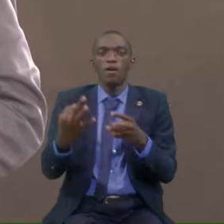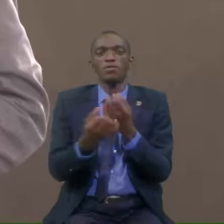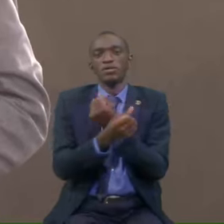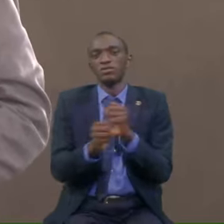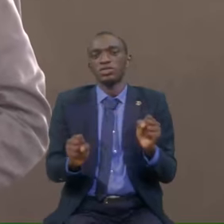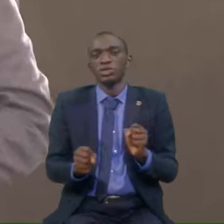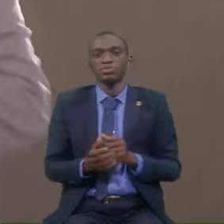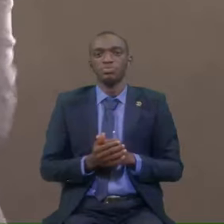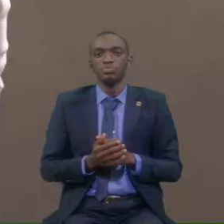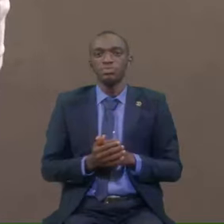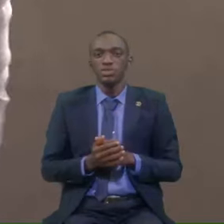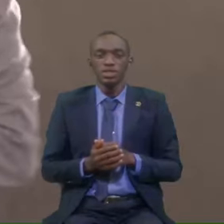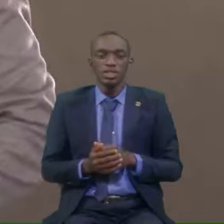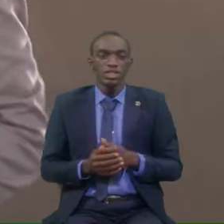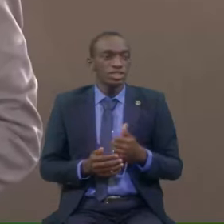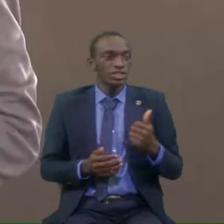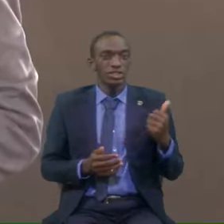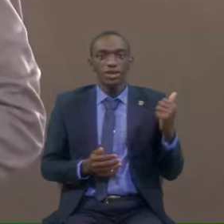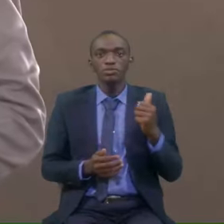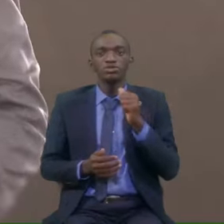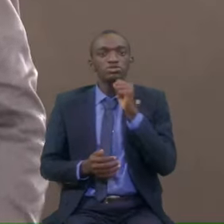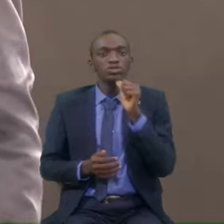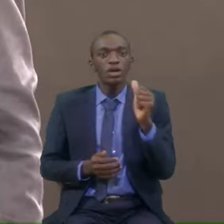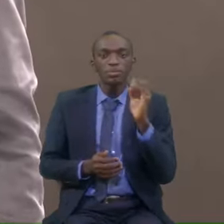Paul ne prêchait pas aux mauvais esprits,